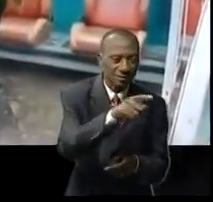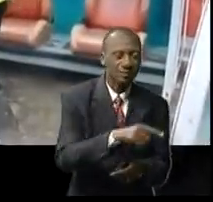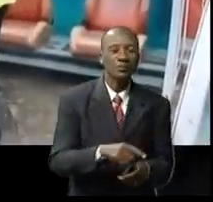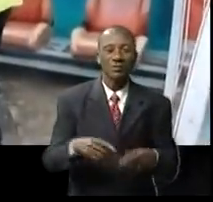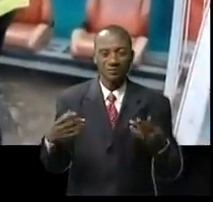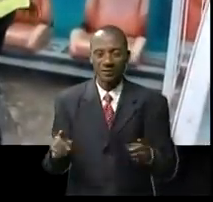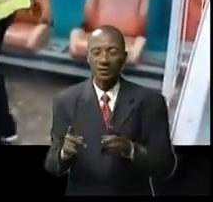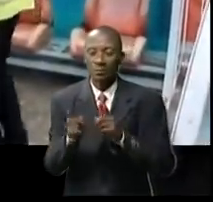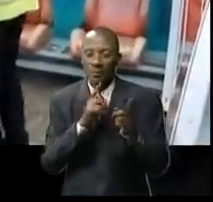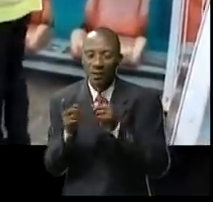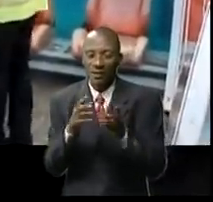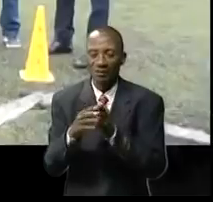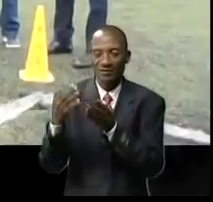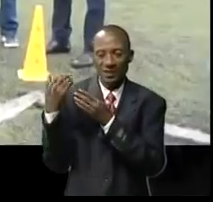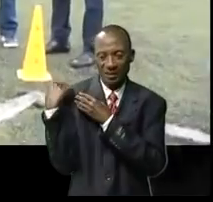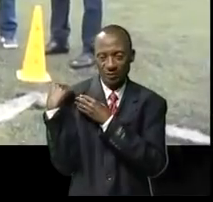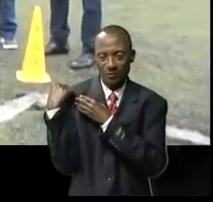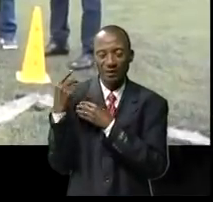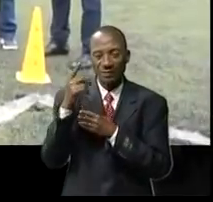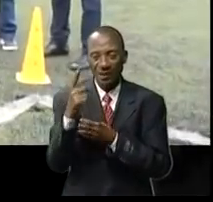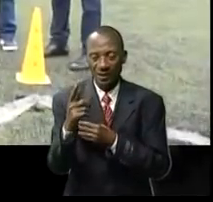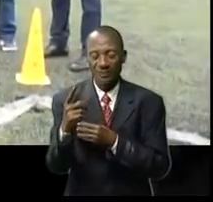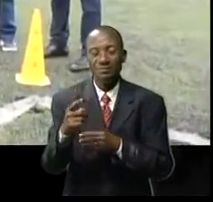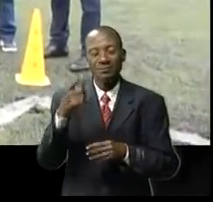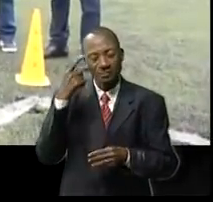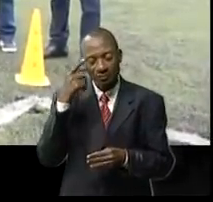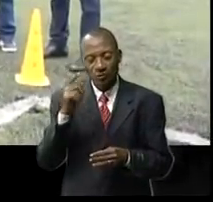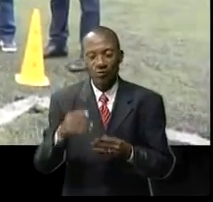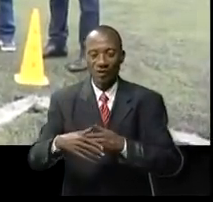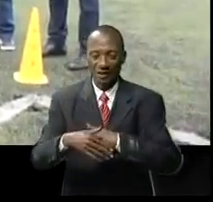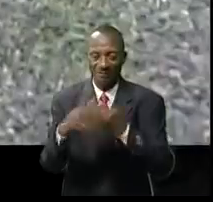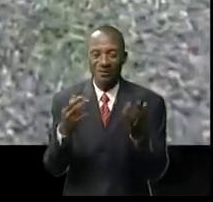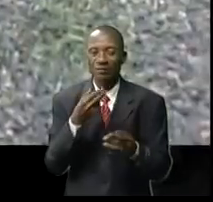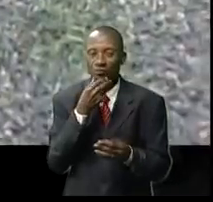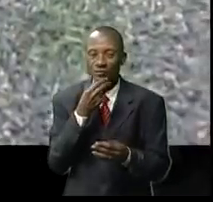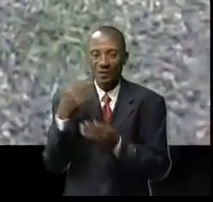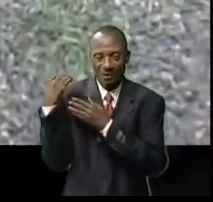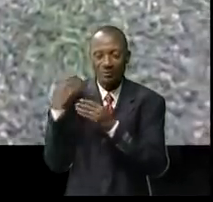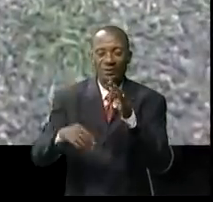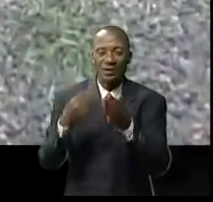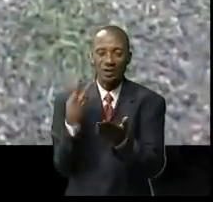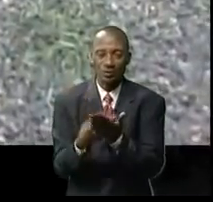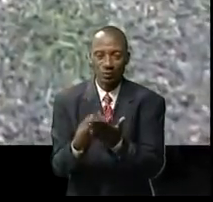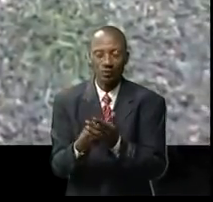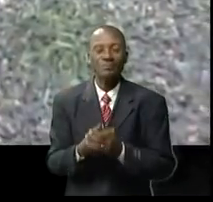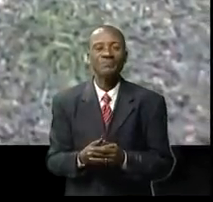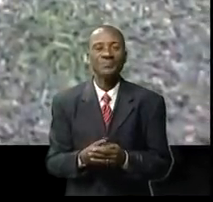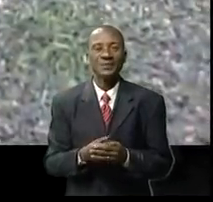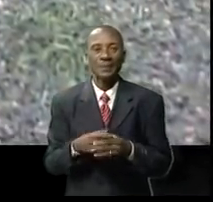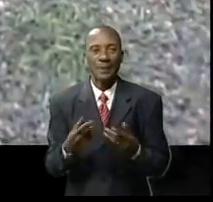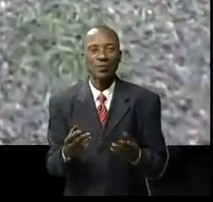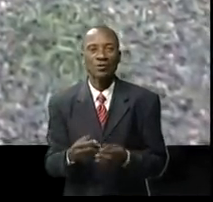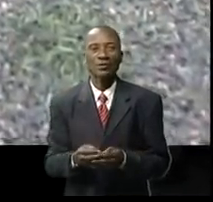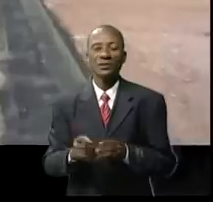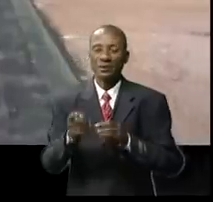Kachalabonzola. Partout où elle est passée, les constats étaient amers. Ce stade, bijou de la province du Kasaï Oriental,